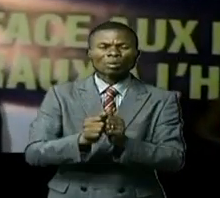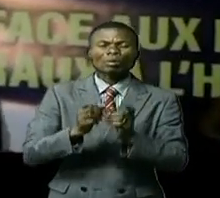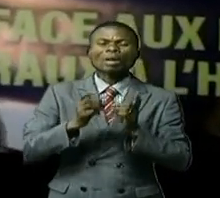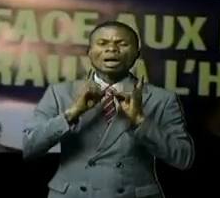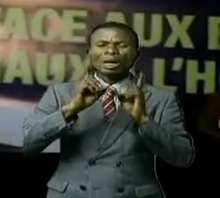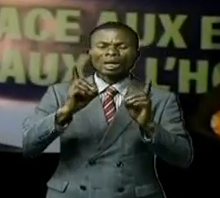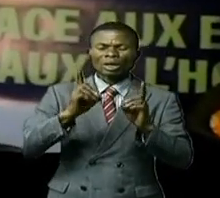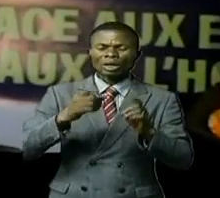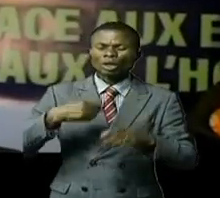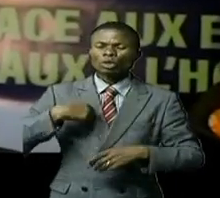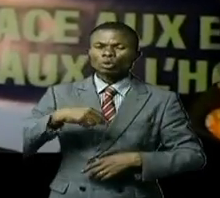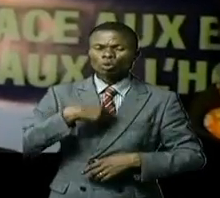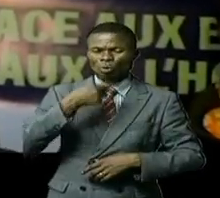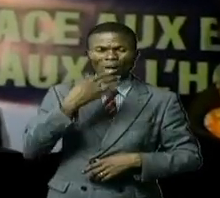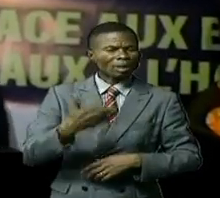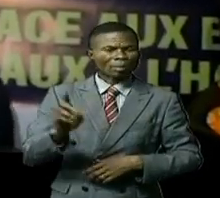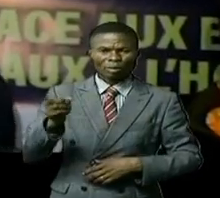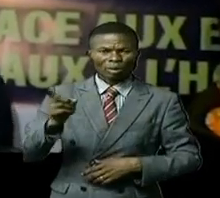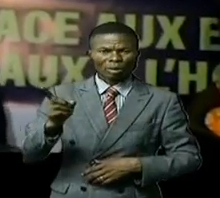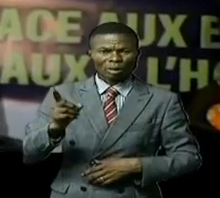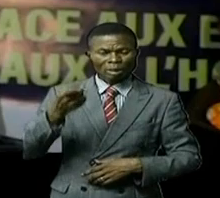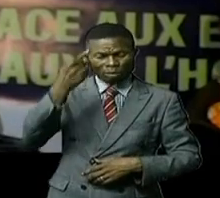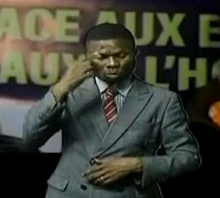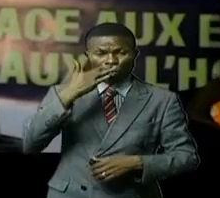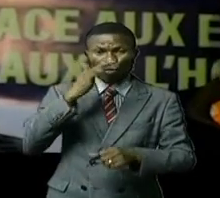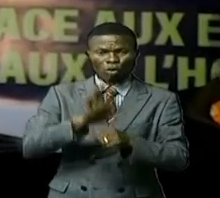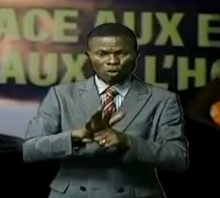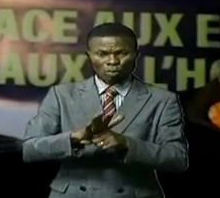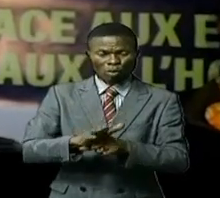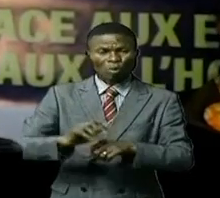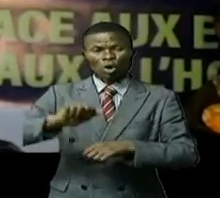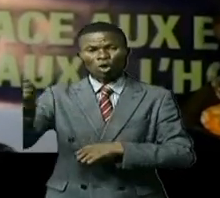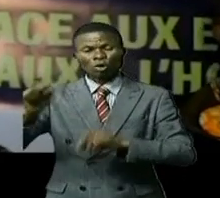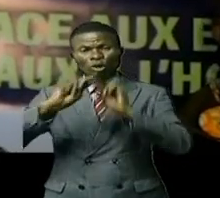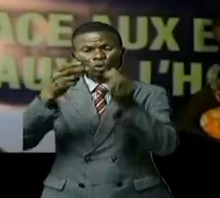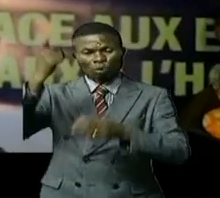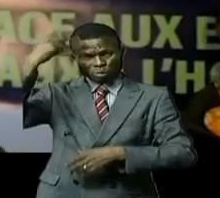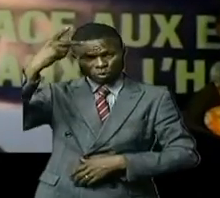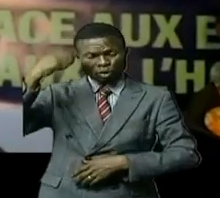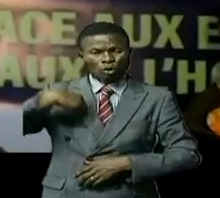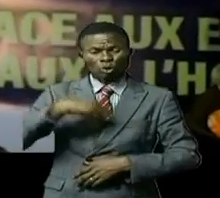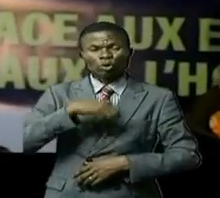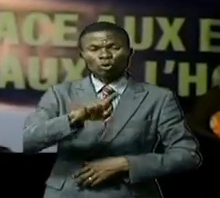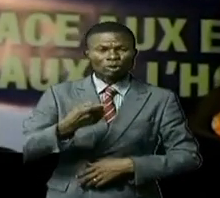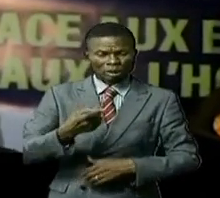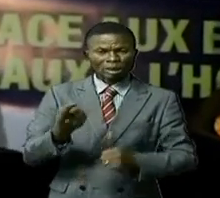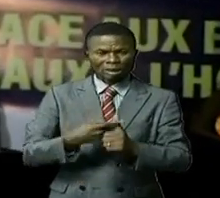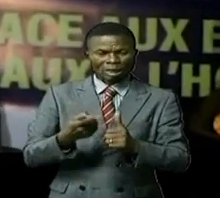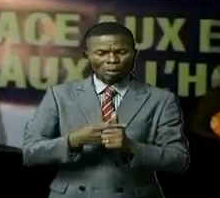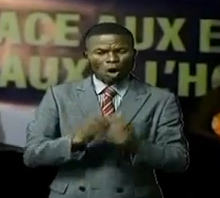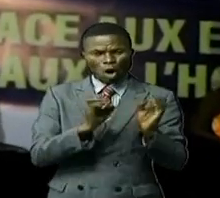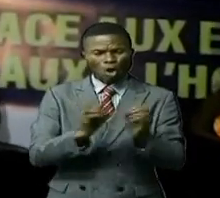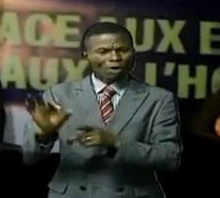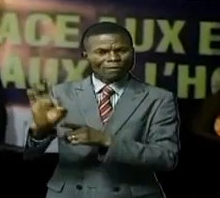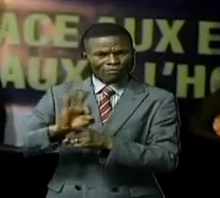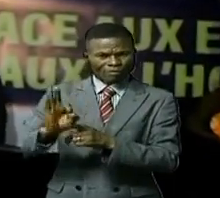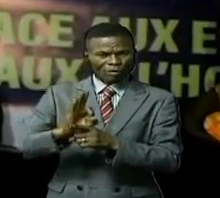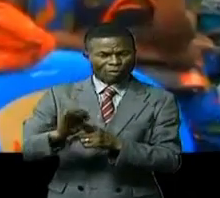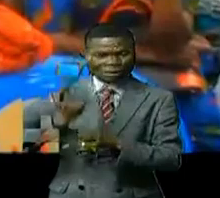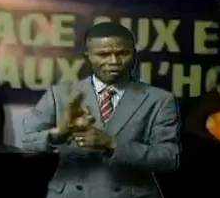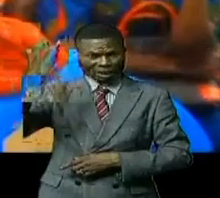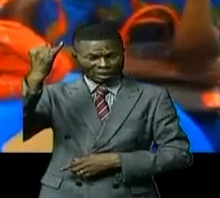connaît pas qui on est, et pour mieux connaître qui nous sommes, il fallait qu'il y ait une formation